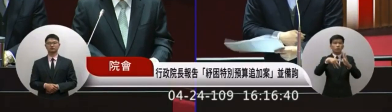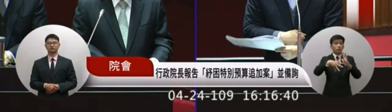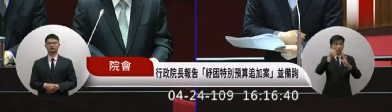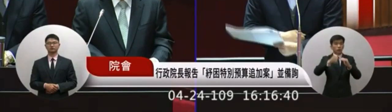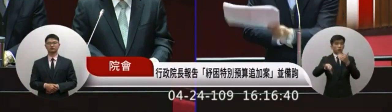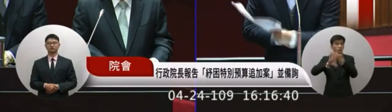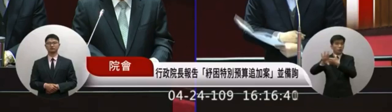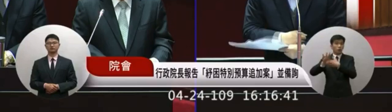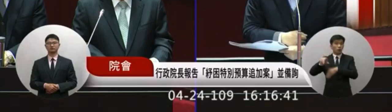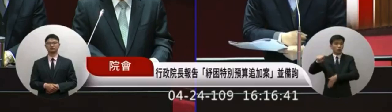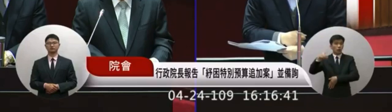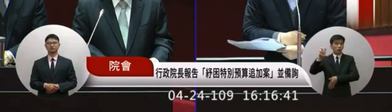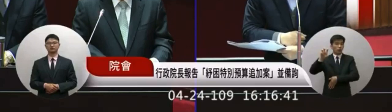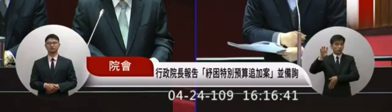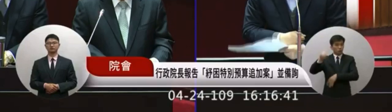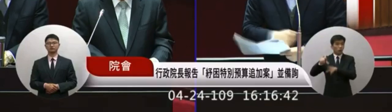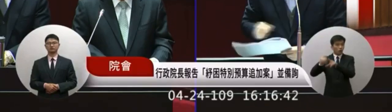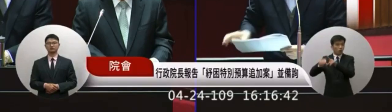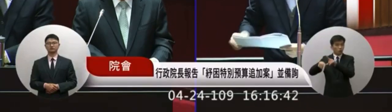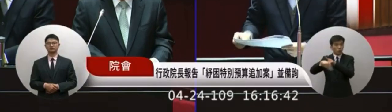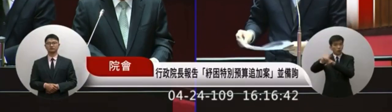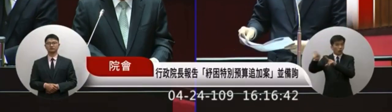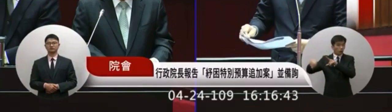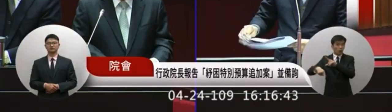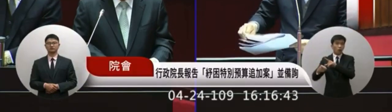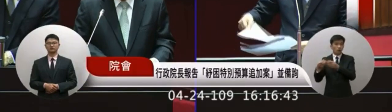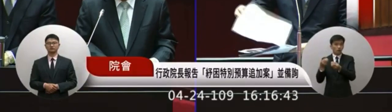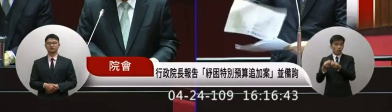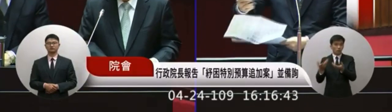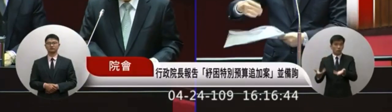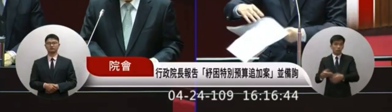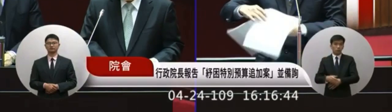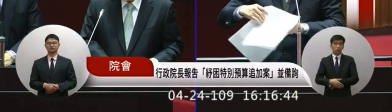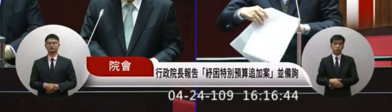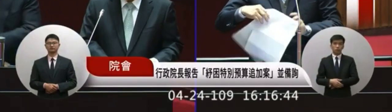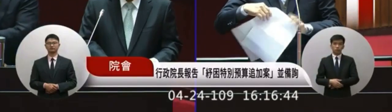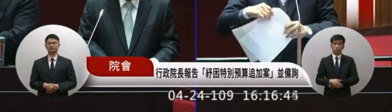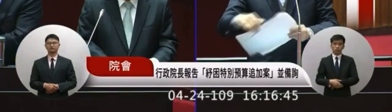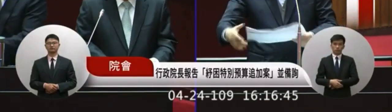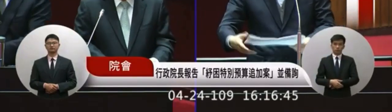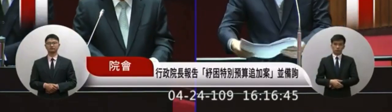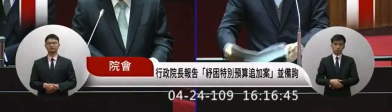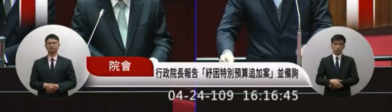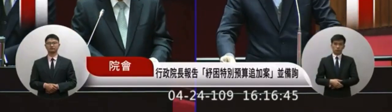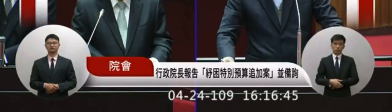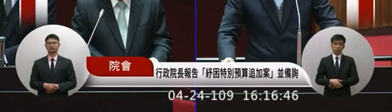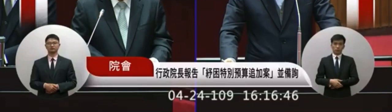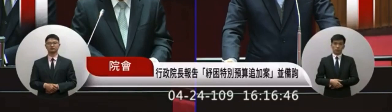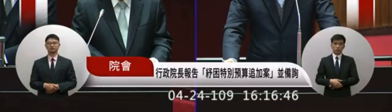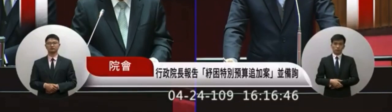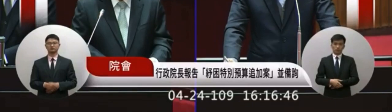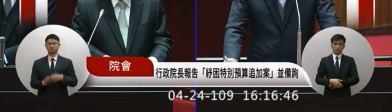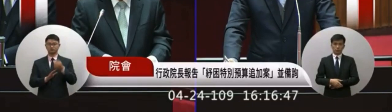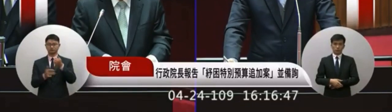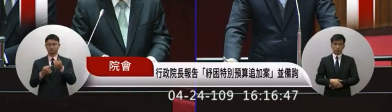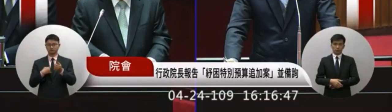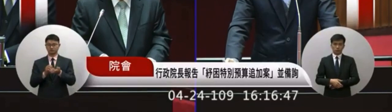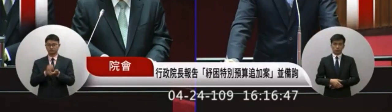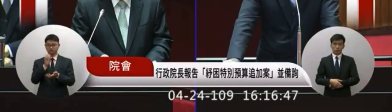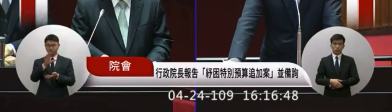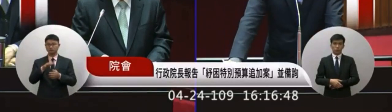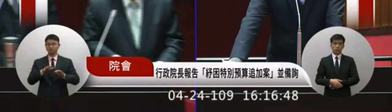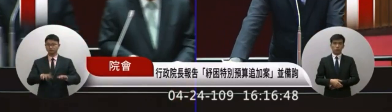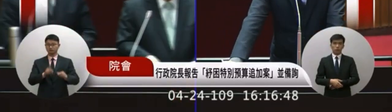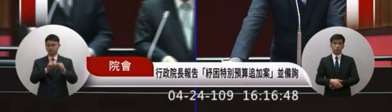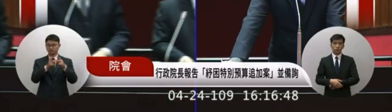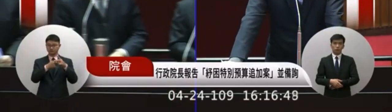贷款孤儿，行政院怎么协助他？ 跟我们报告，事实上我们这一次